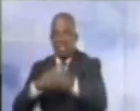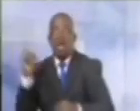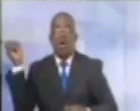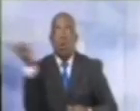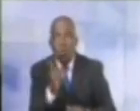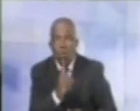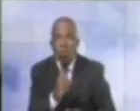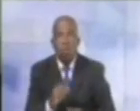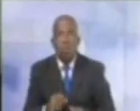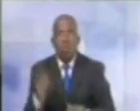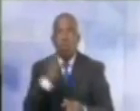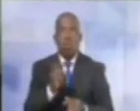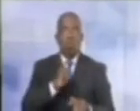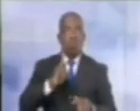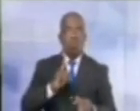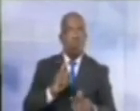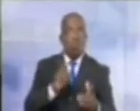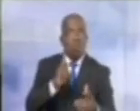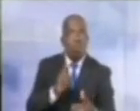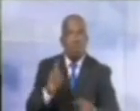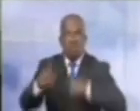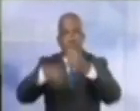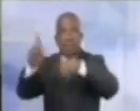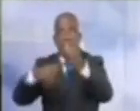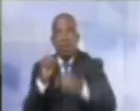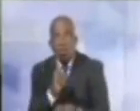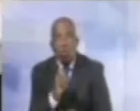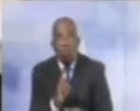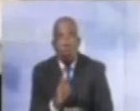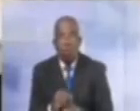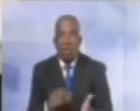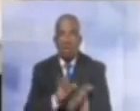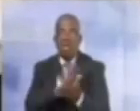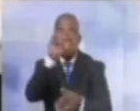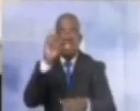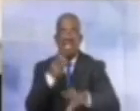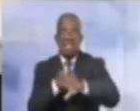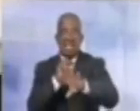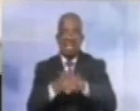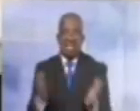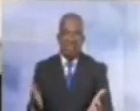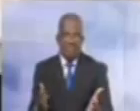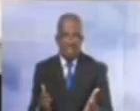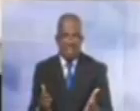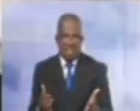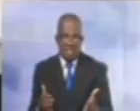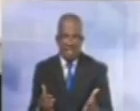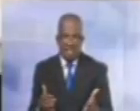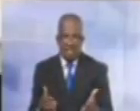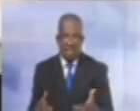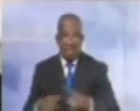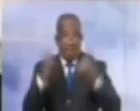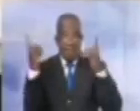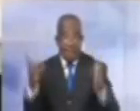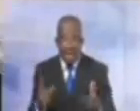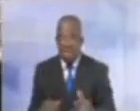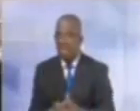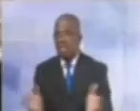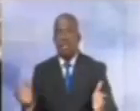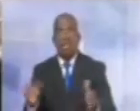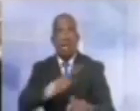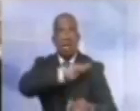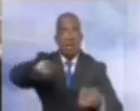de la nouvelle gare internationale d'Abidjan va commencer. Tous ceux qui sont sur le